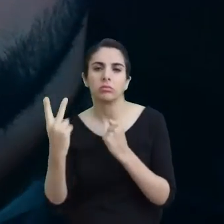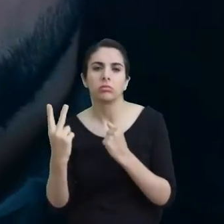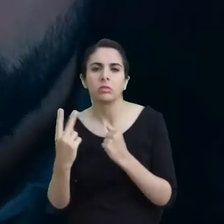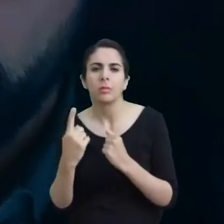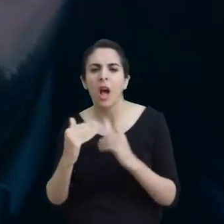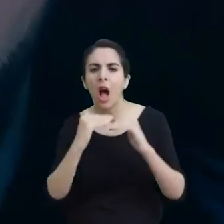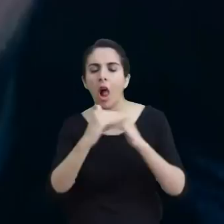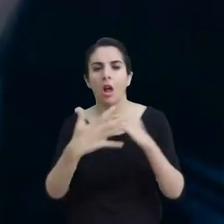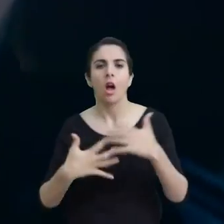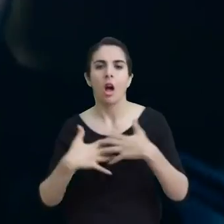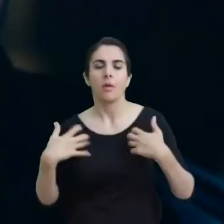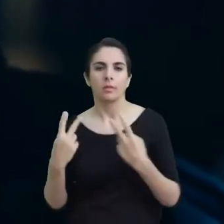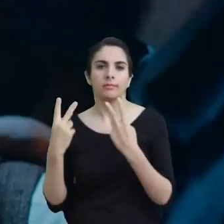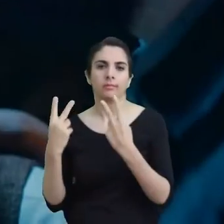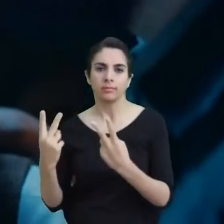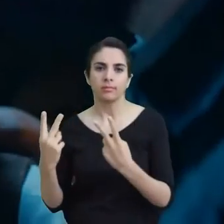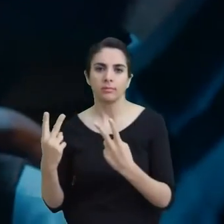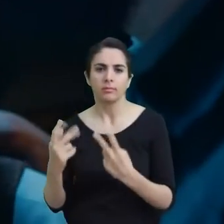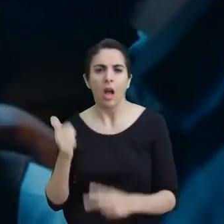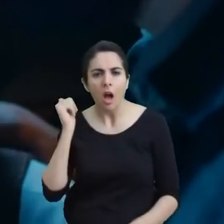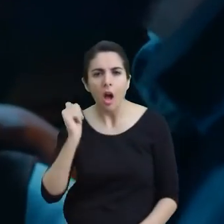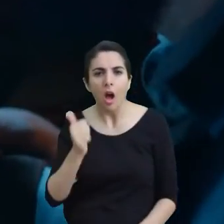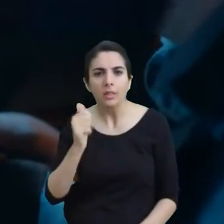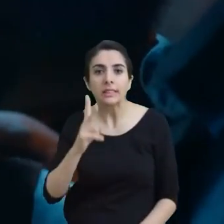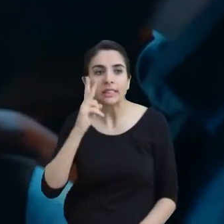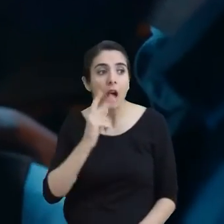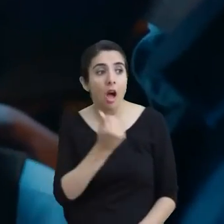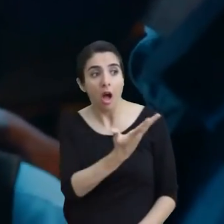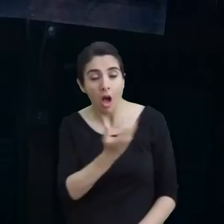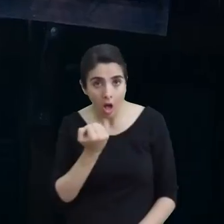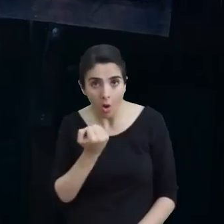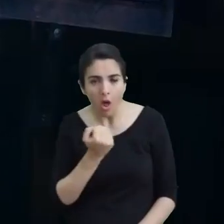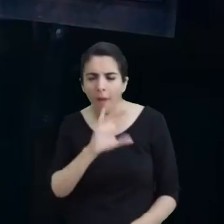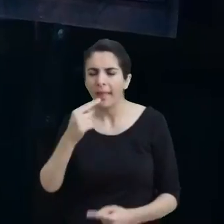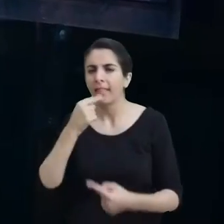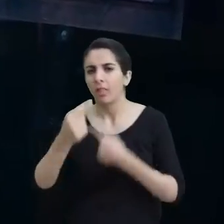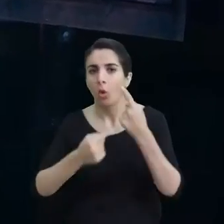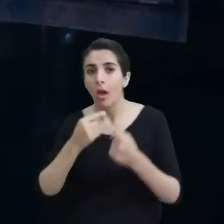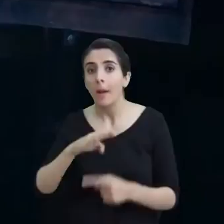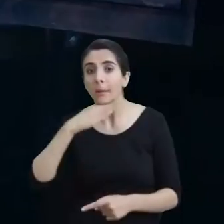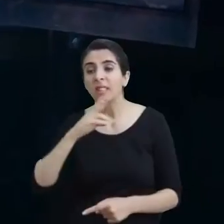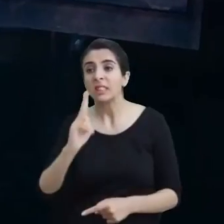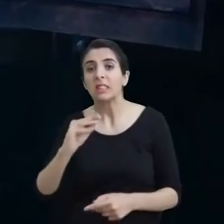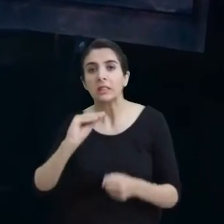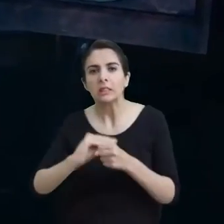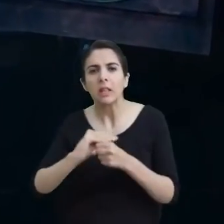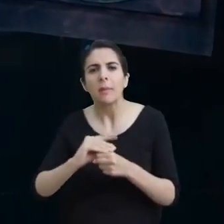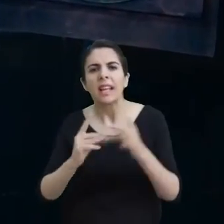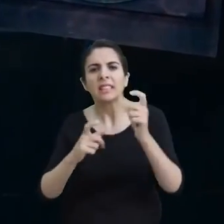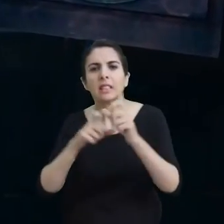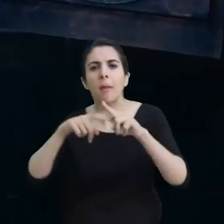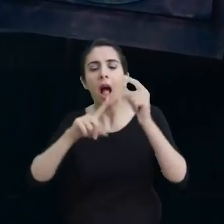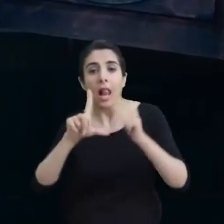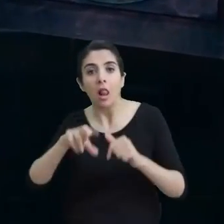hırsız. Bir halk kahramanı. Her zaman zenginden çalar. Derler ki Mısır hilifi